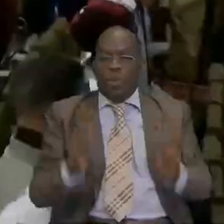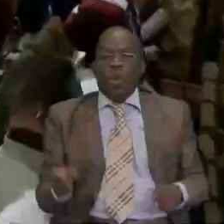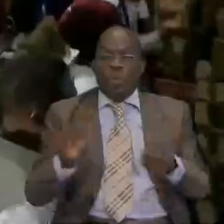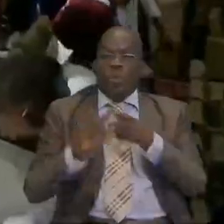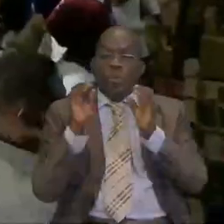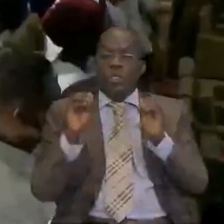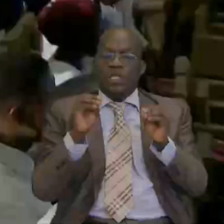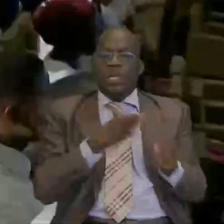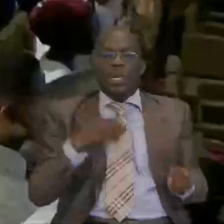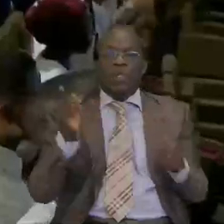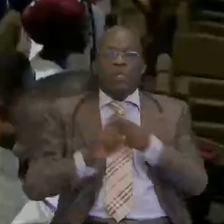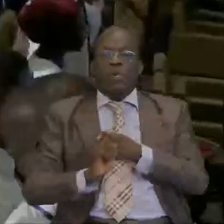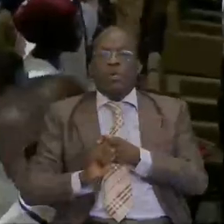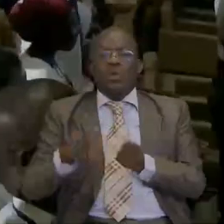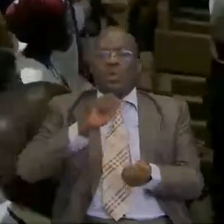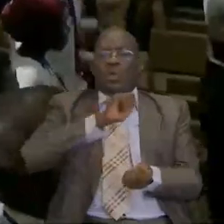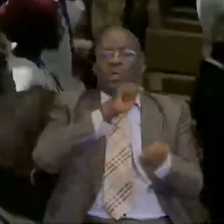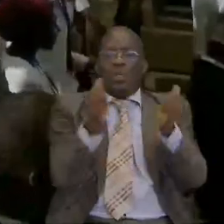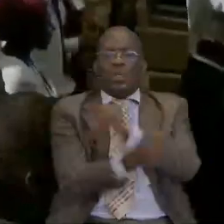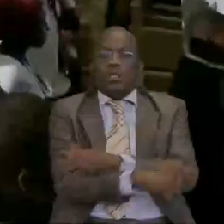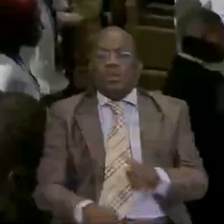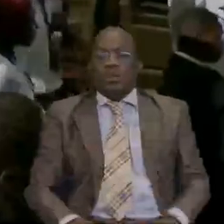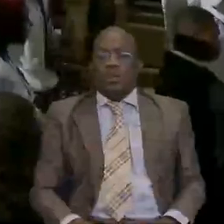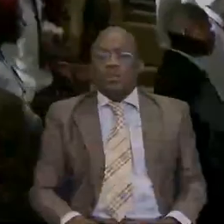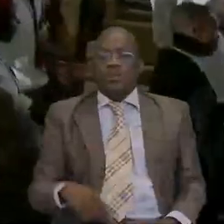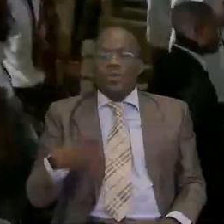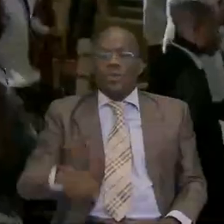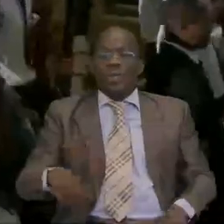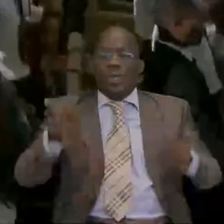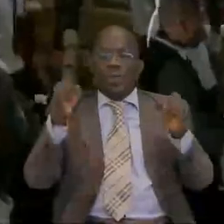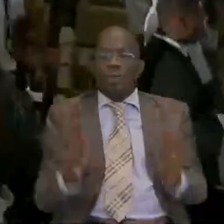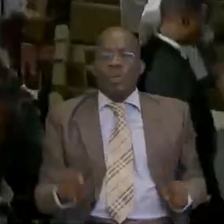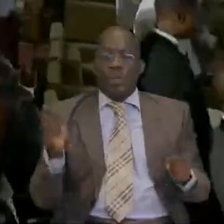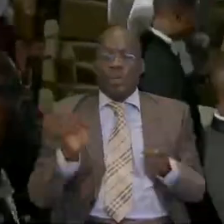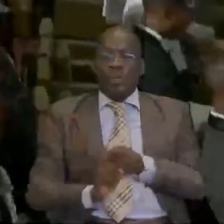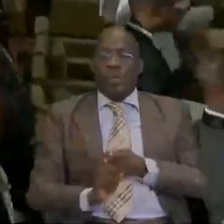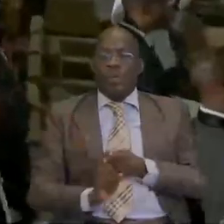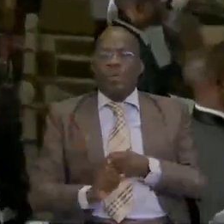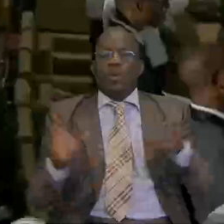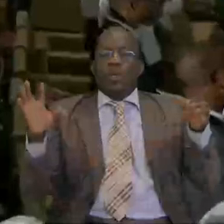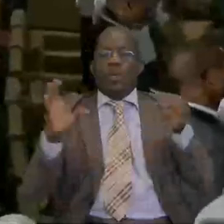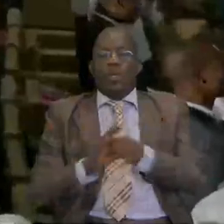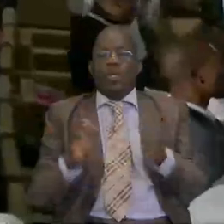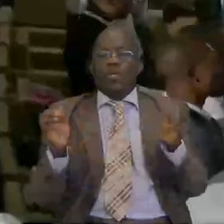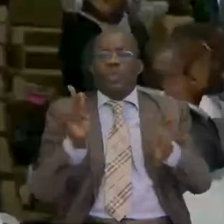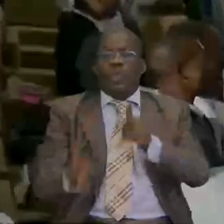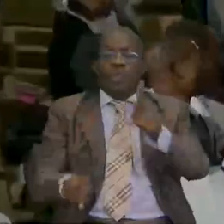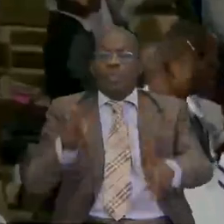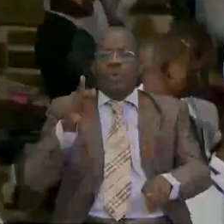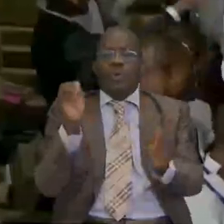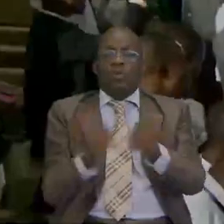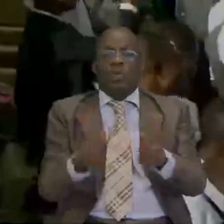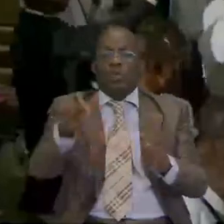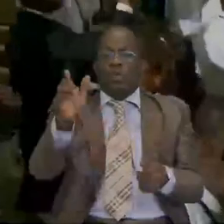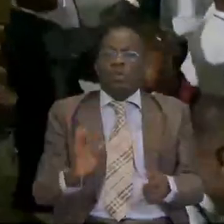La puissance pour enseigner et transformer. La puissance pour unir les gens à Dieu.